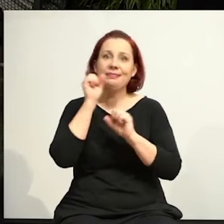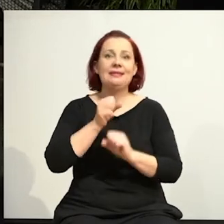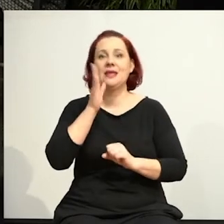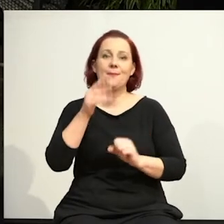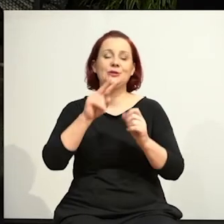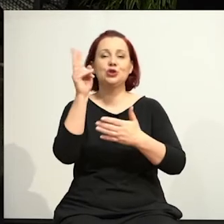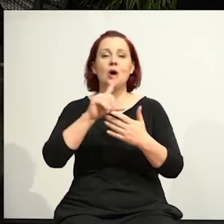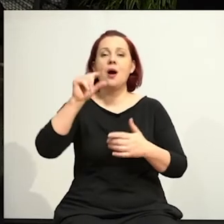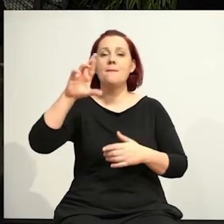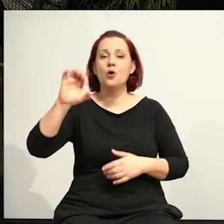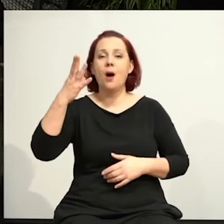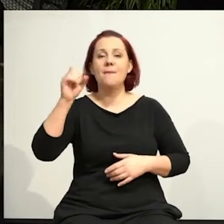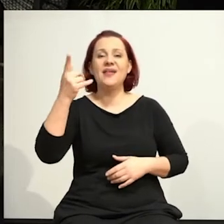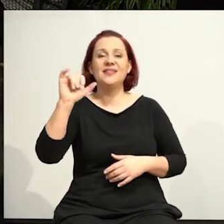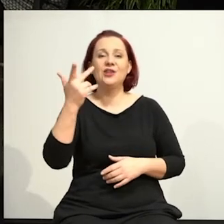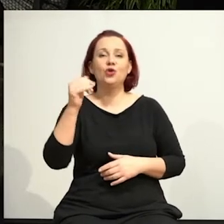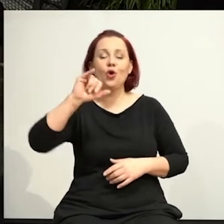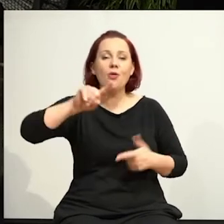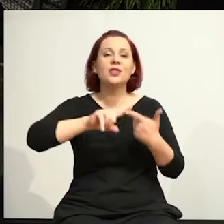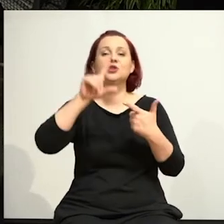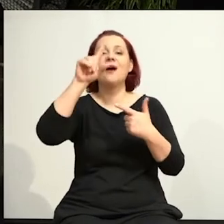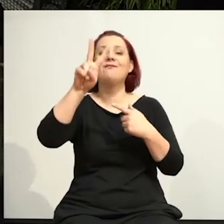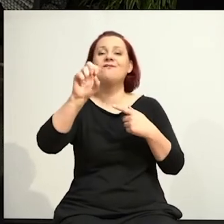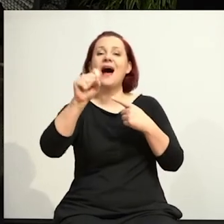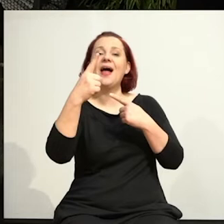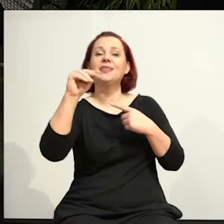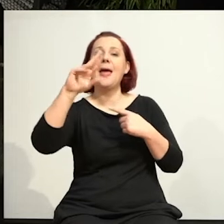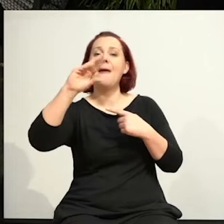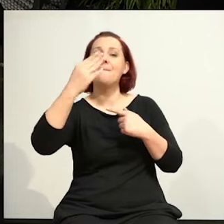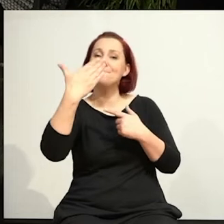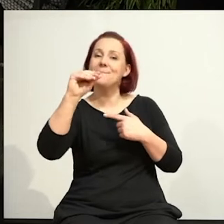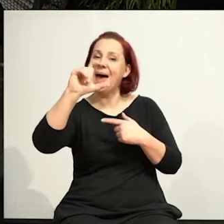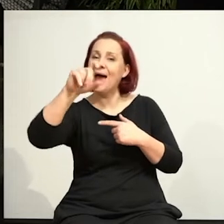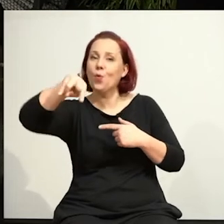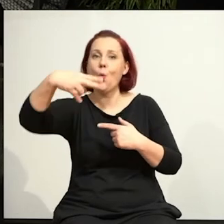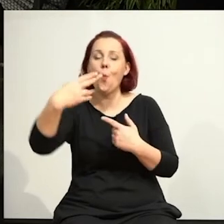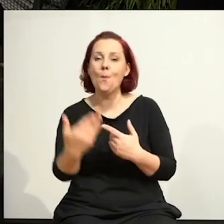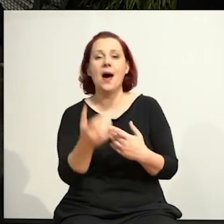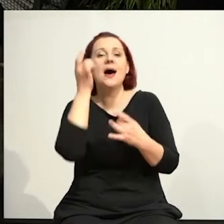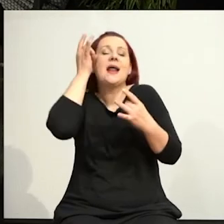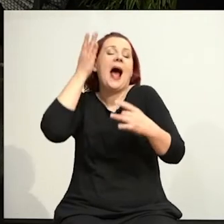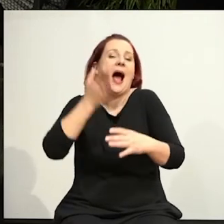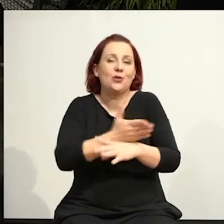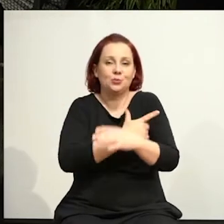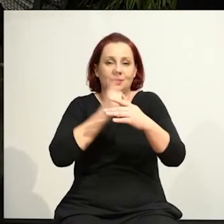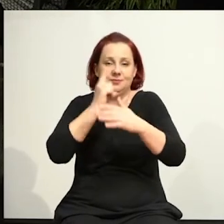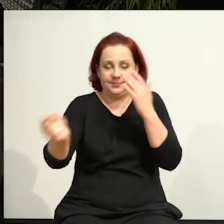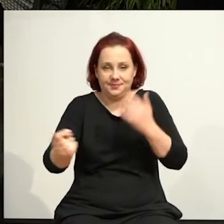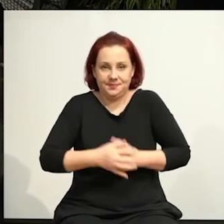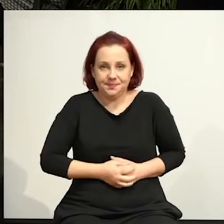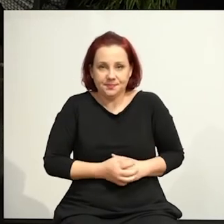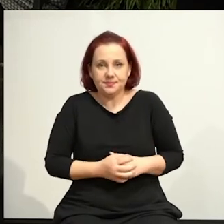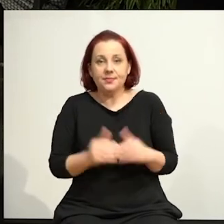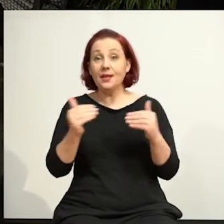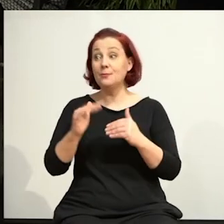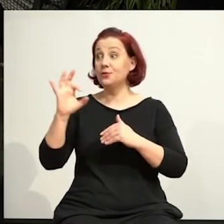Prometydionu ani Wademekum o poranku, natomiast być może jest tak, że to Norwid sam i jego los jest bardziej, albo może być